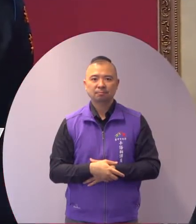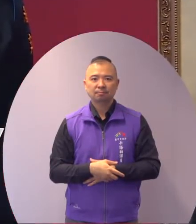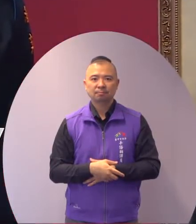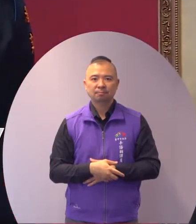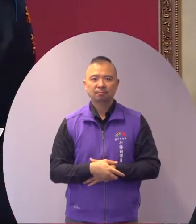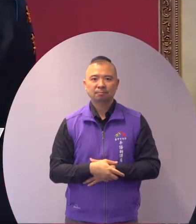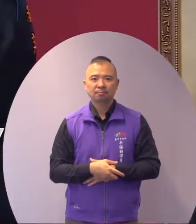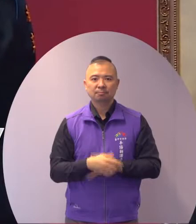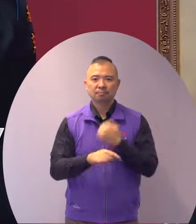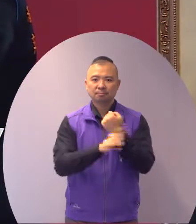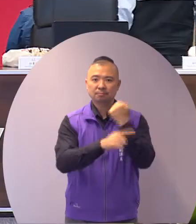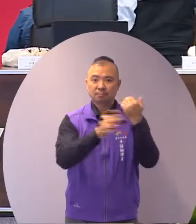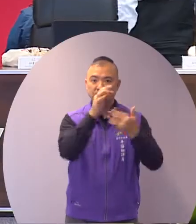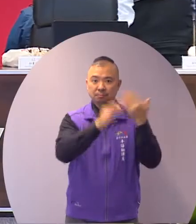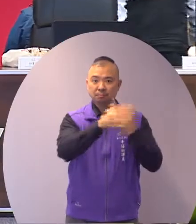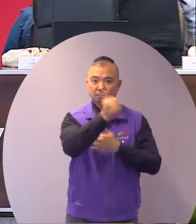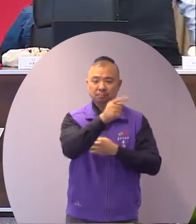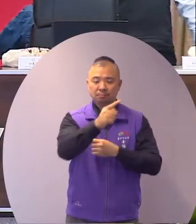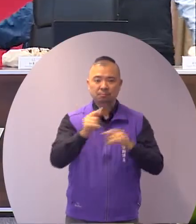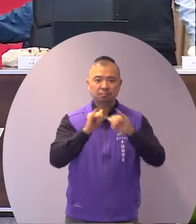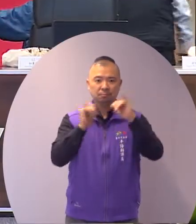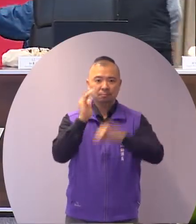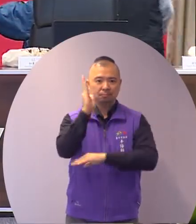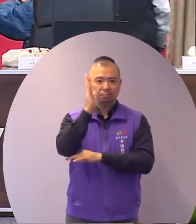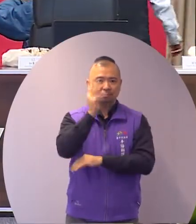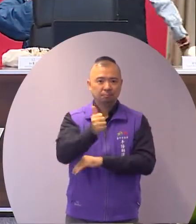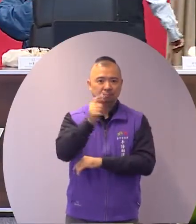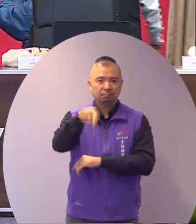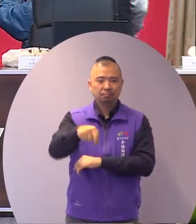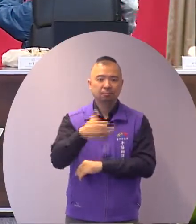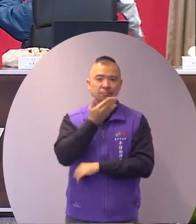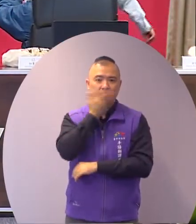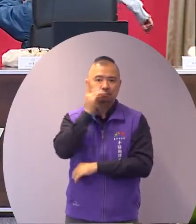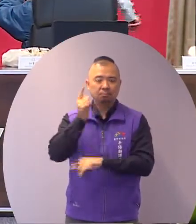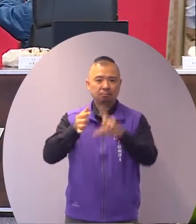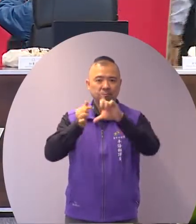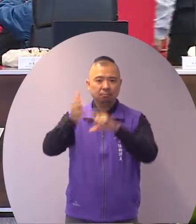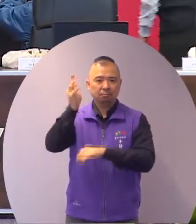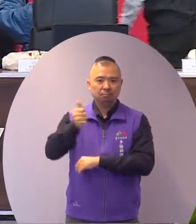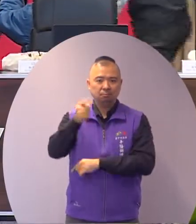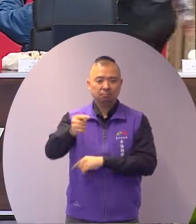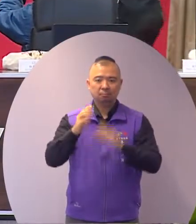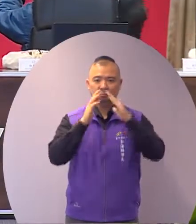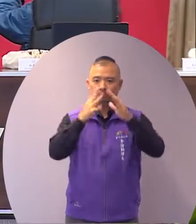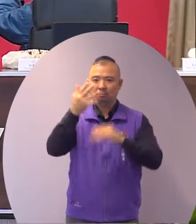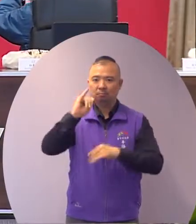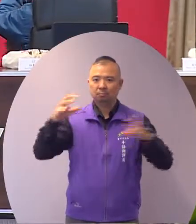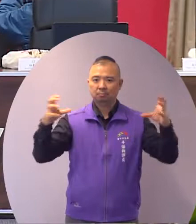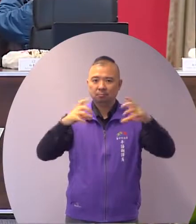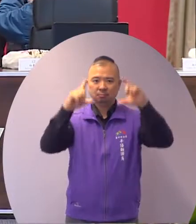请法制局局长、民政局局长、清水区公所区长一同上台与市长合影。